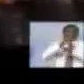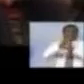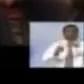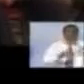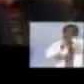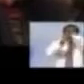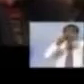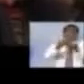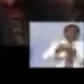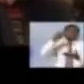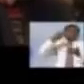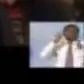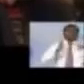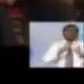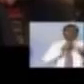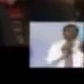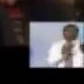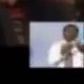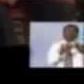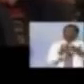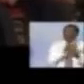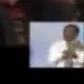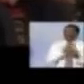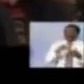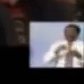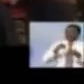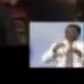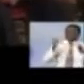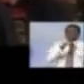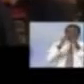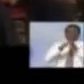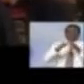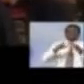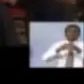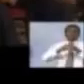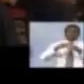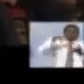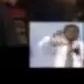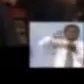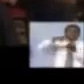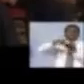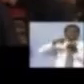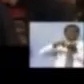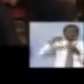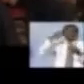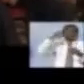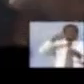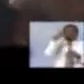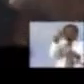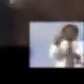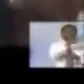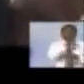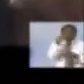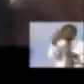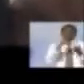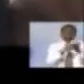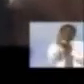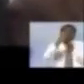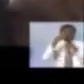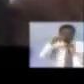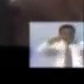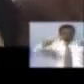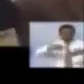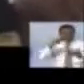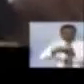Le soutien des bailleurs de fonds est attendu, d'où la table ronde de Paris prévue les 4 et 5 décembre prochains pour la